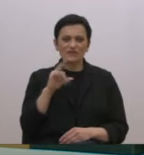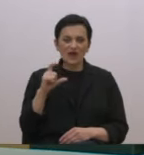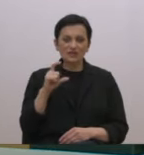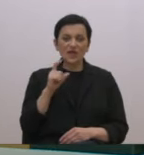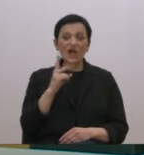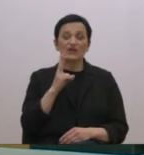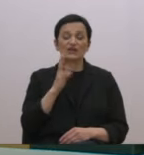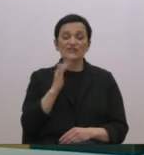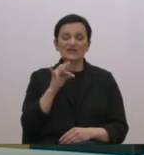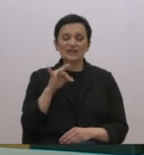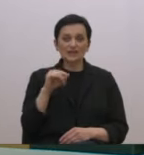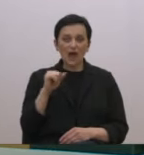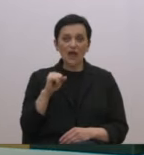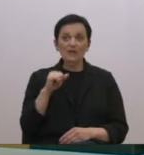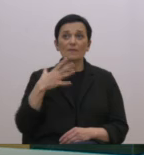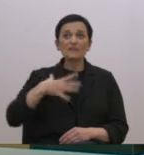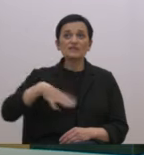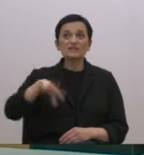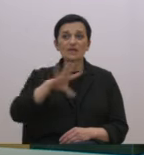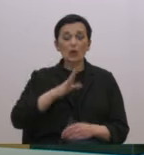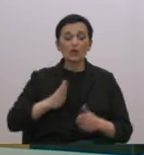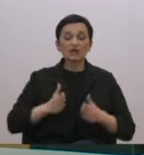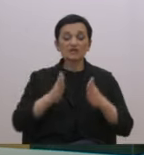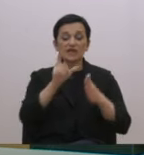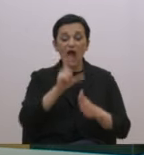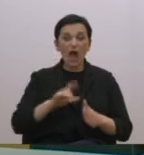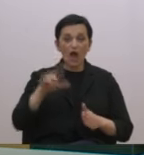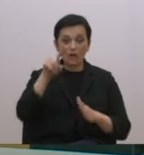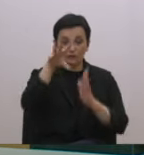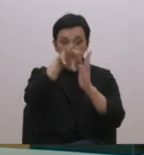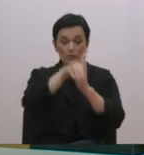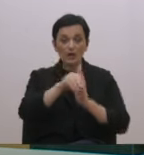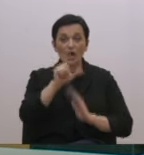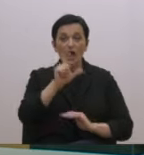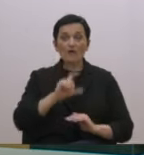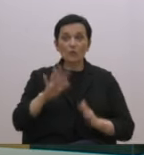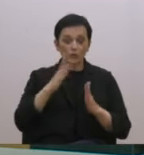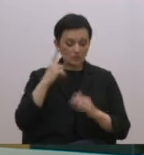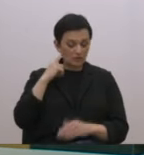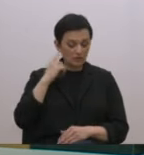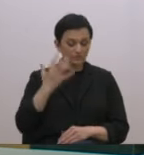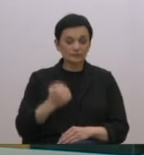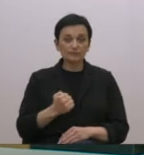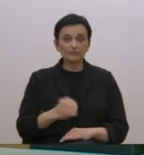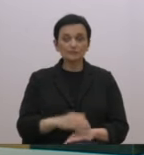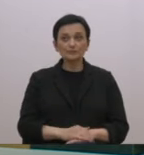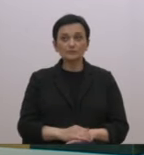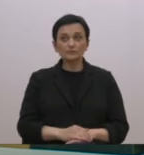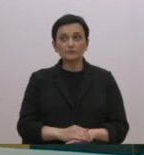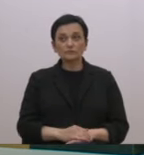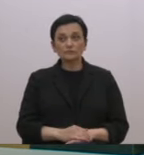გიორგი ქვილითაია. საქართველოს გზა ევროპაშია და ევროპული გზა.